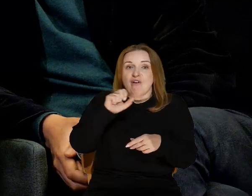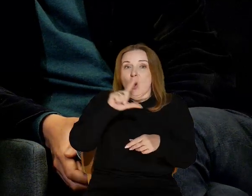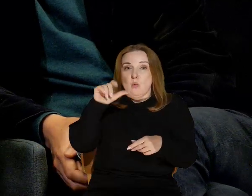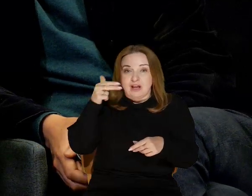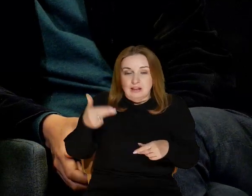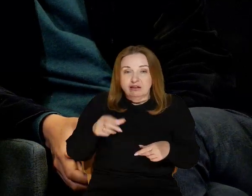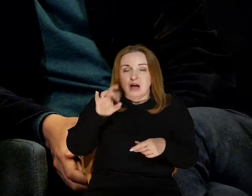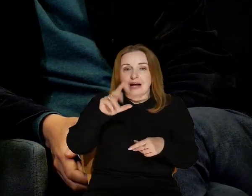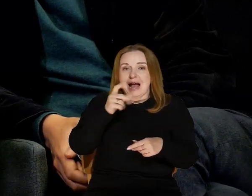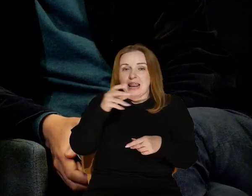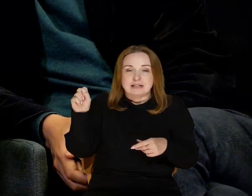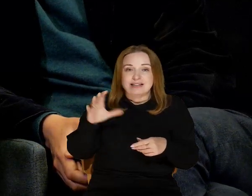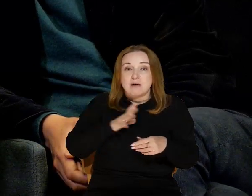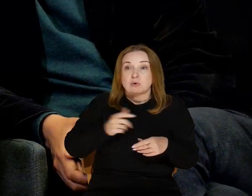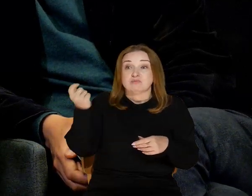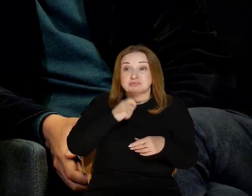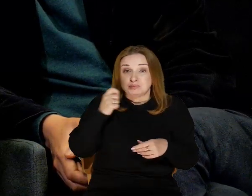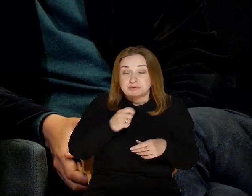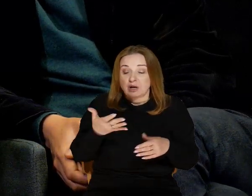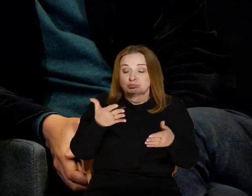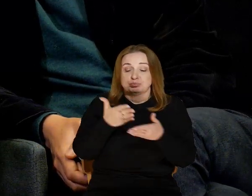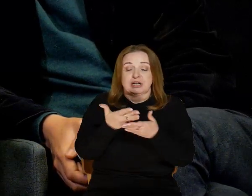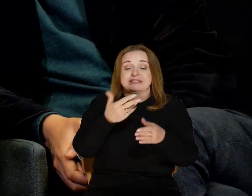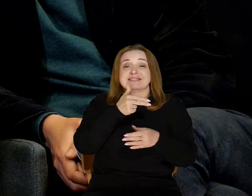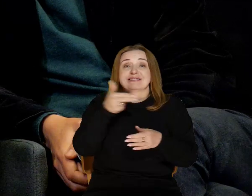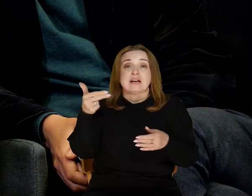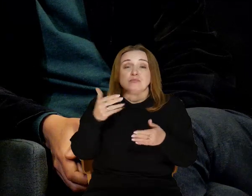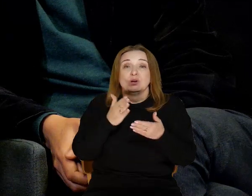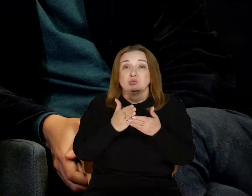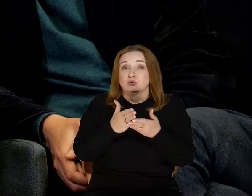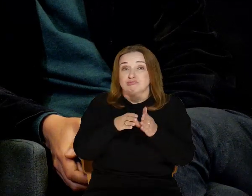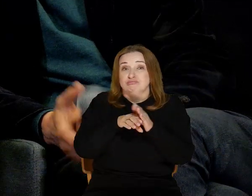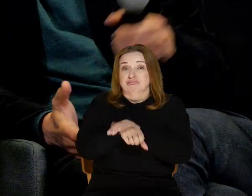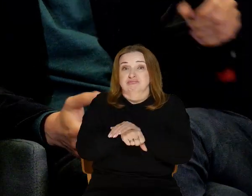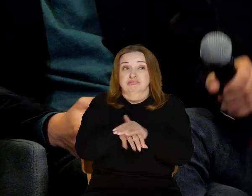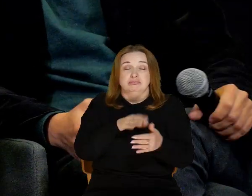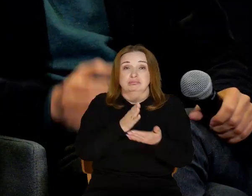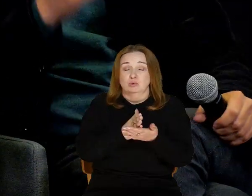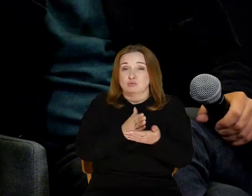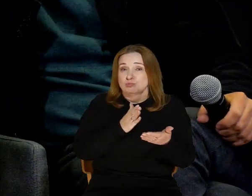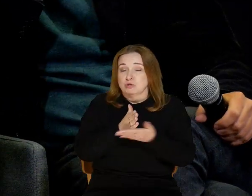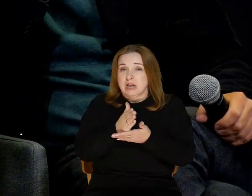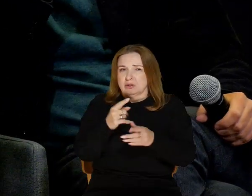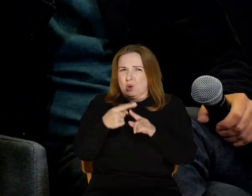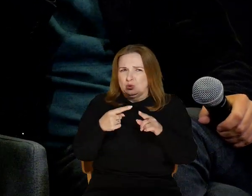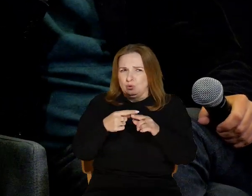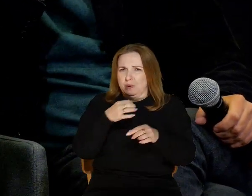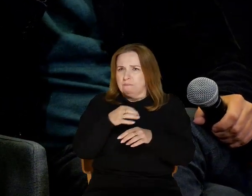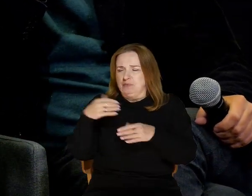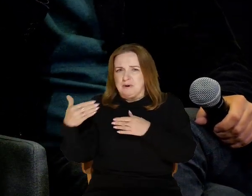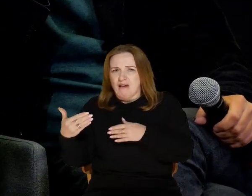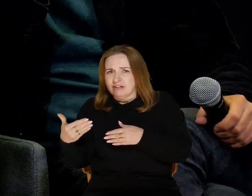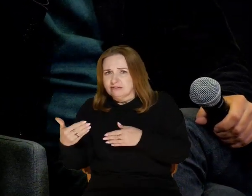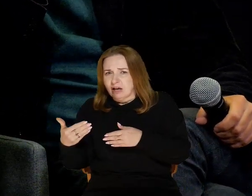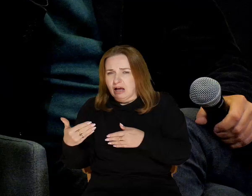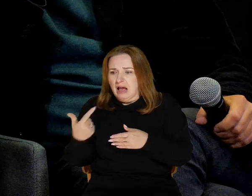wołyńsko-galicyjska to jest z kolei znowu taki temat zawłaszczony niejako, prawda, przez taką narrację prawicową, z którą mi jest zupełnie